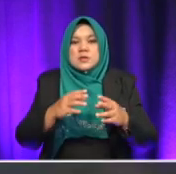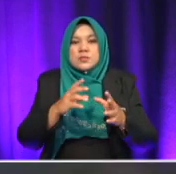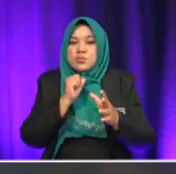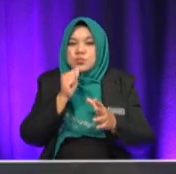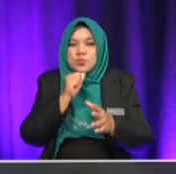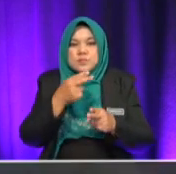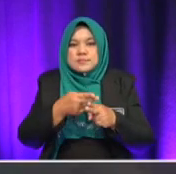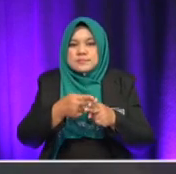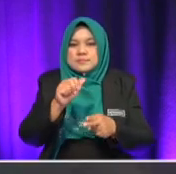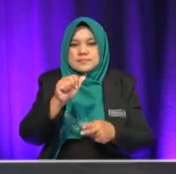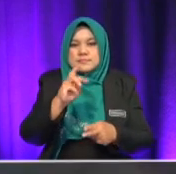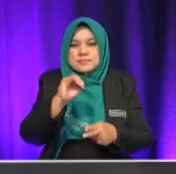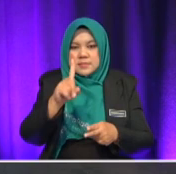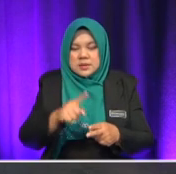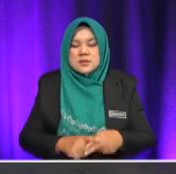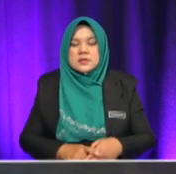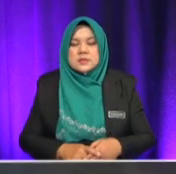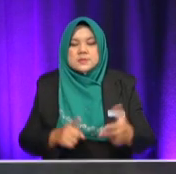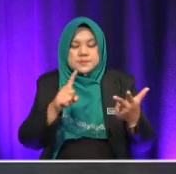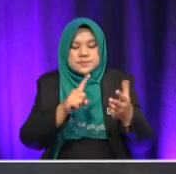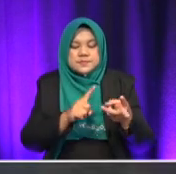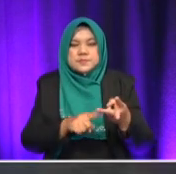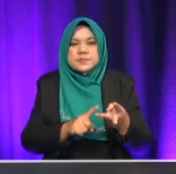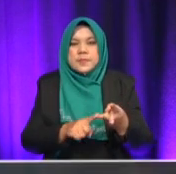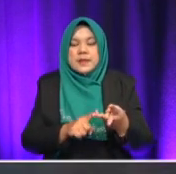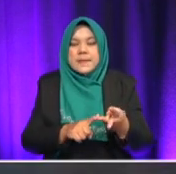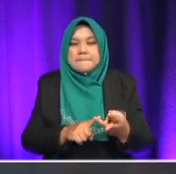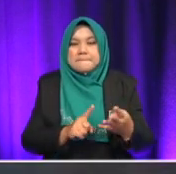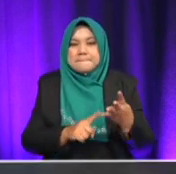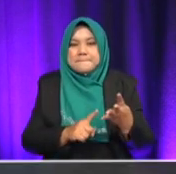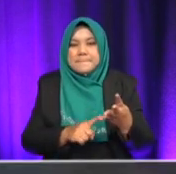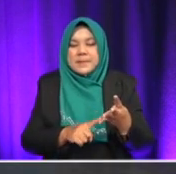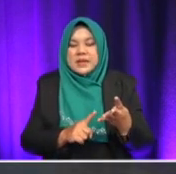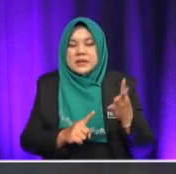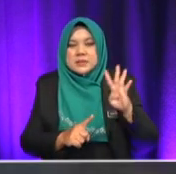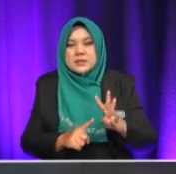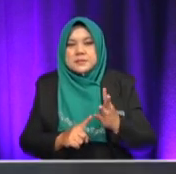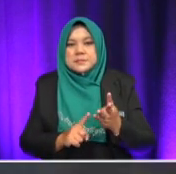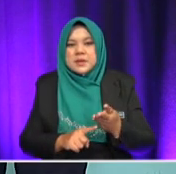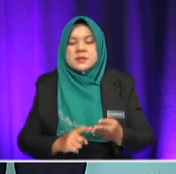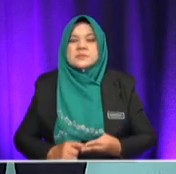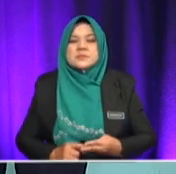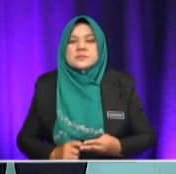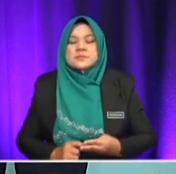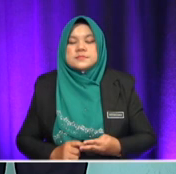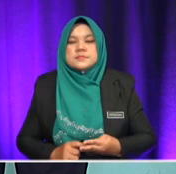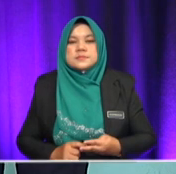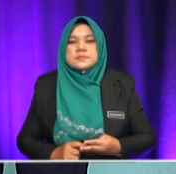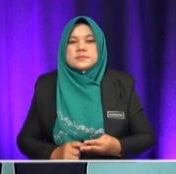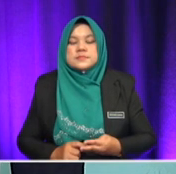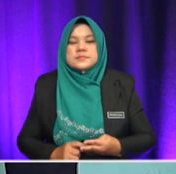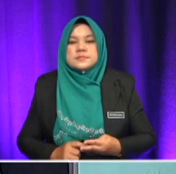nama Amel bukan ya boleh oke yang ketiga kita teruskan yang keempat hmm yang keempat